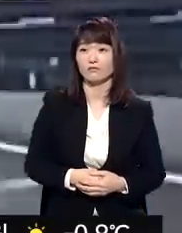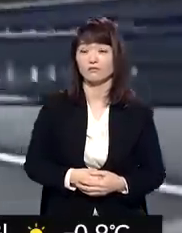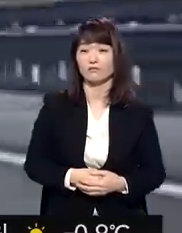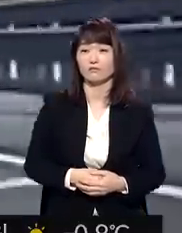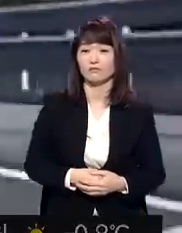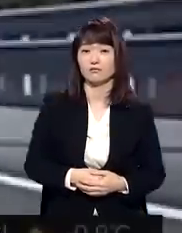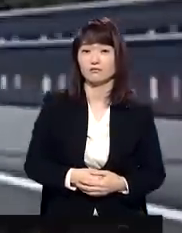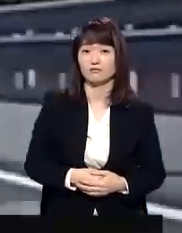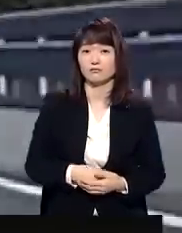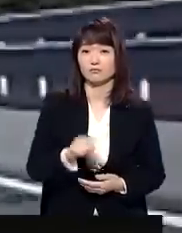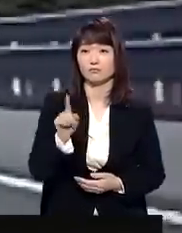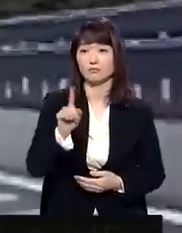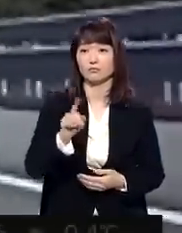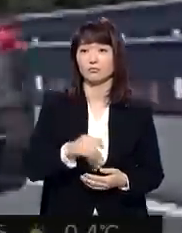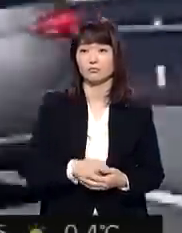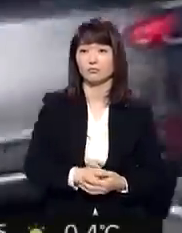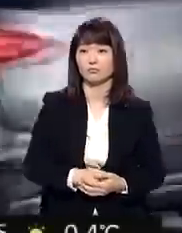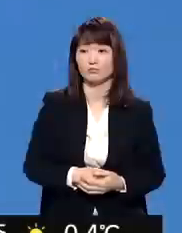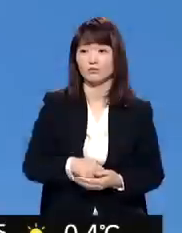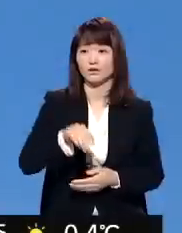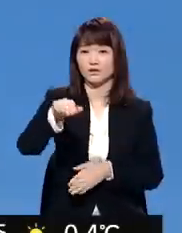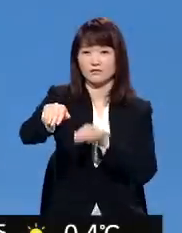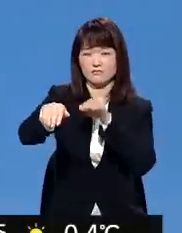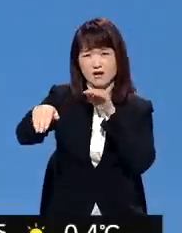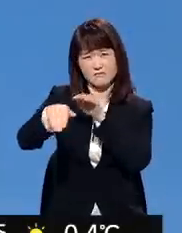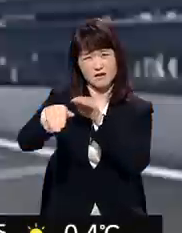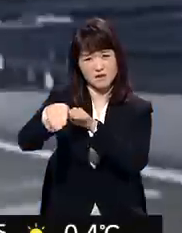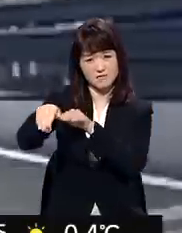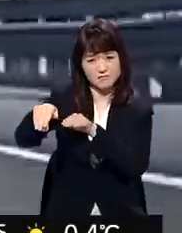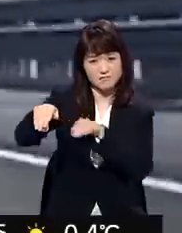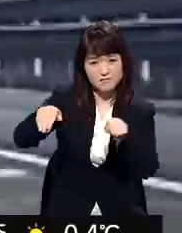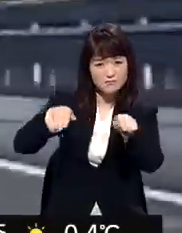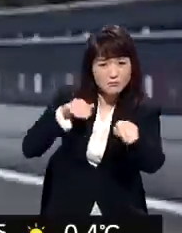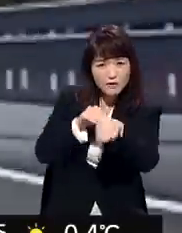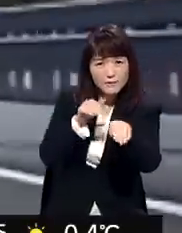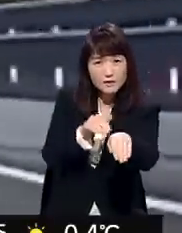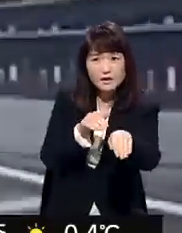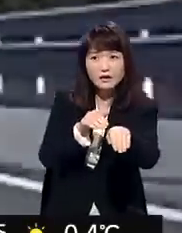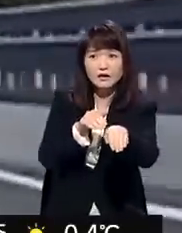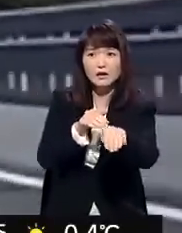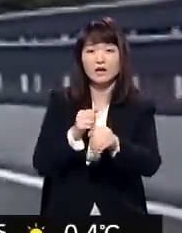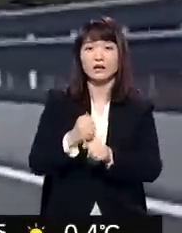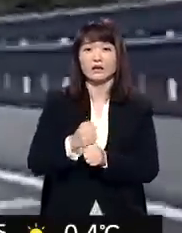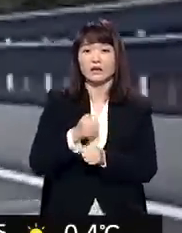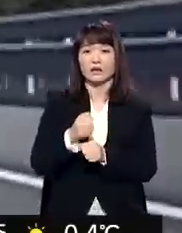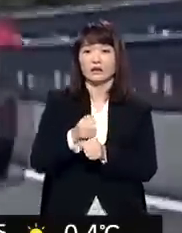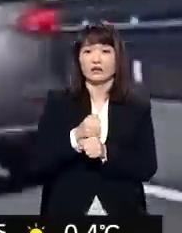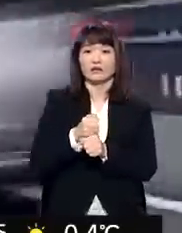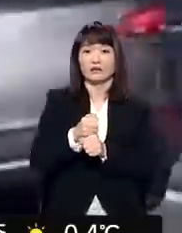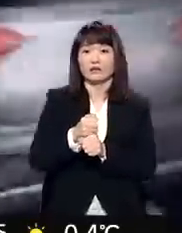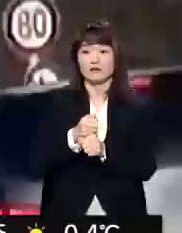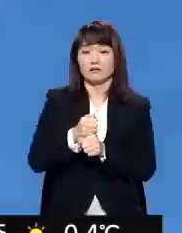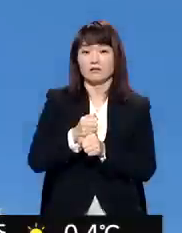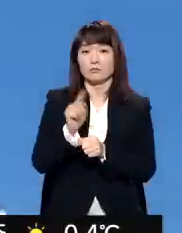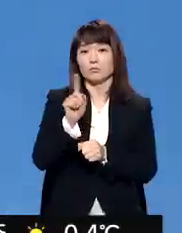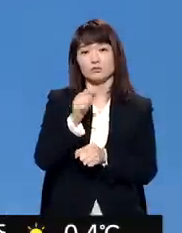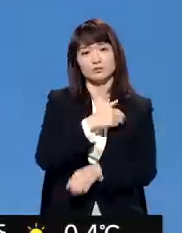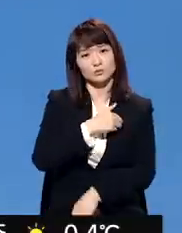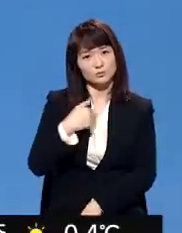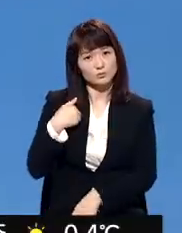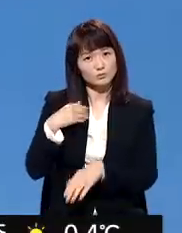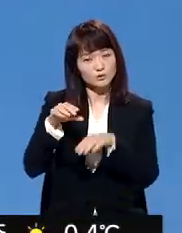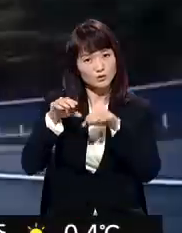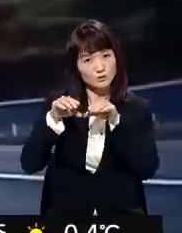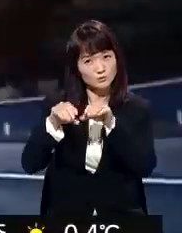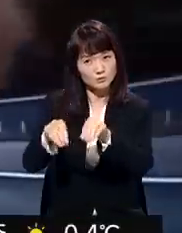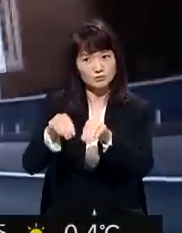세상에 이게 앞에서 저렇게 추돌을 하면 솔직히 당황스러울 것 같은데 그래도 충분히 좀